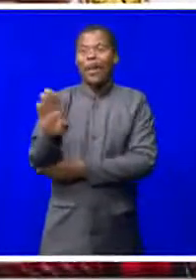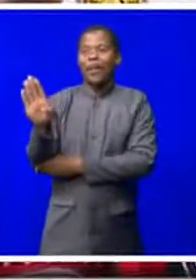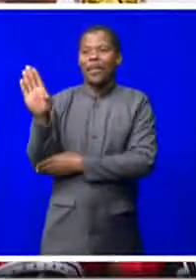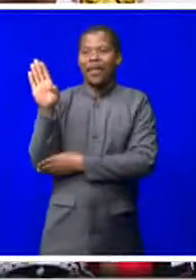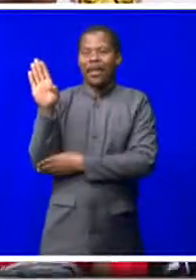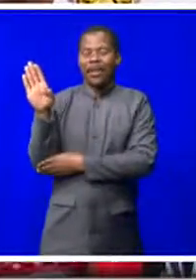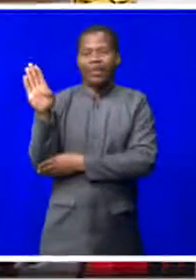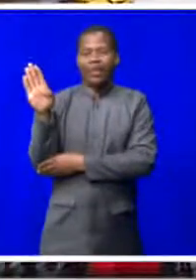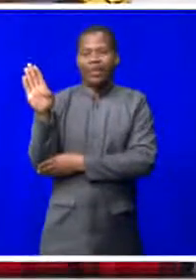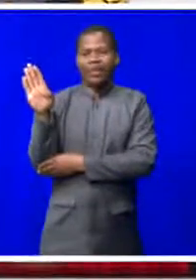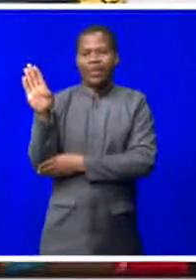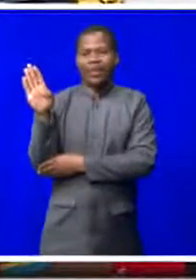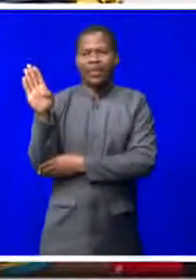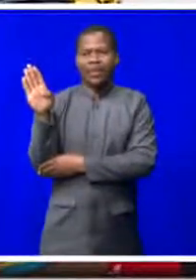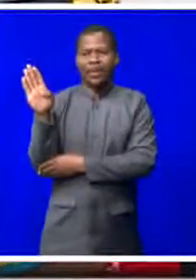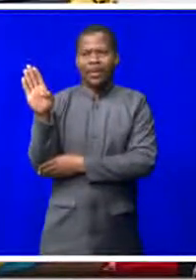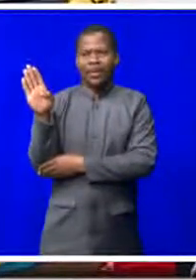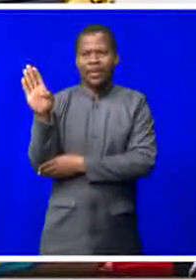bethe